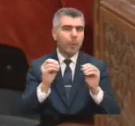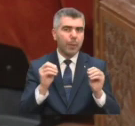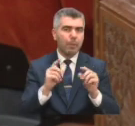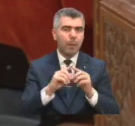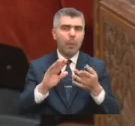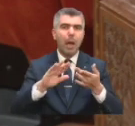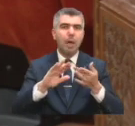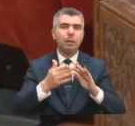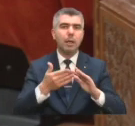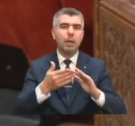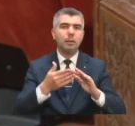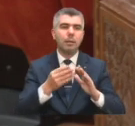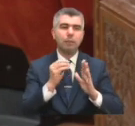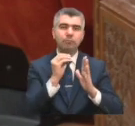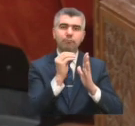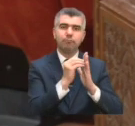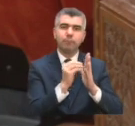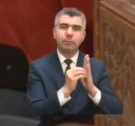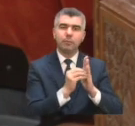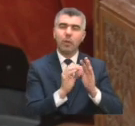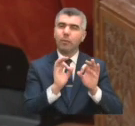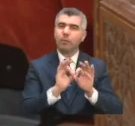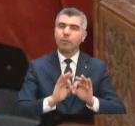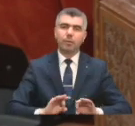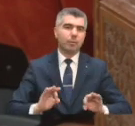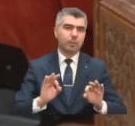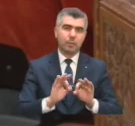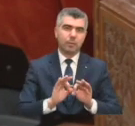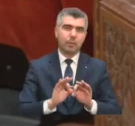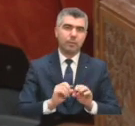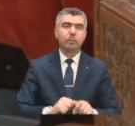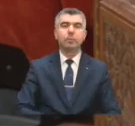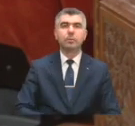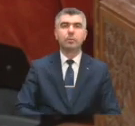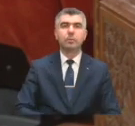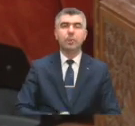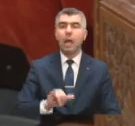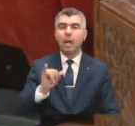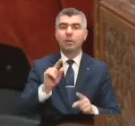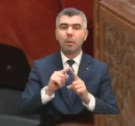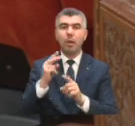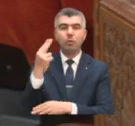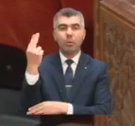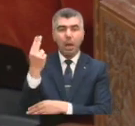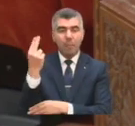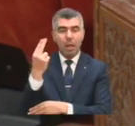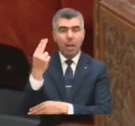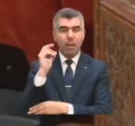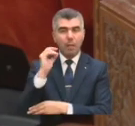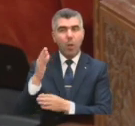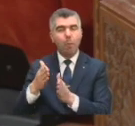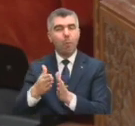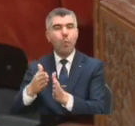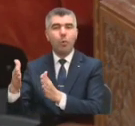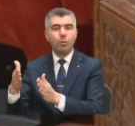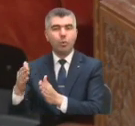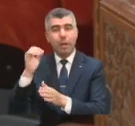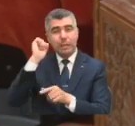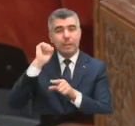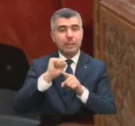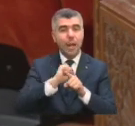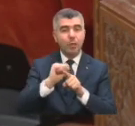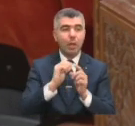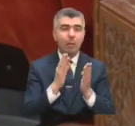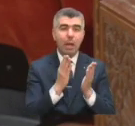الرقمنه اللي هي اساسيه. علاش؟ لانه ماشي بحال التعليم العالي التكوين المهني، كاين واحد المؤسسات، كاين اللي تابع القطاعات،